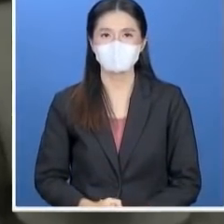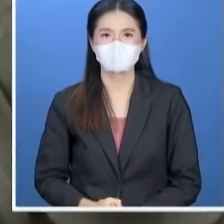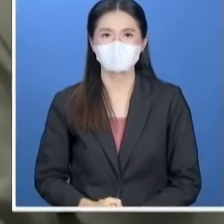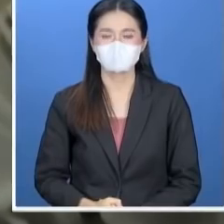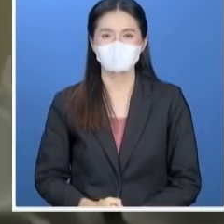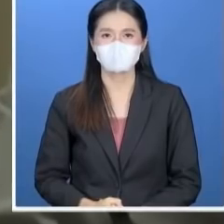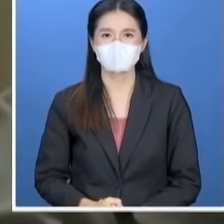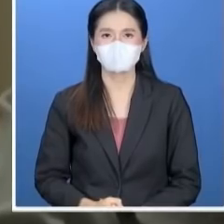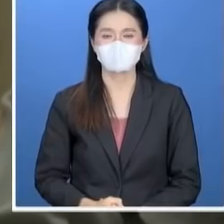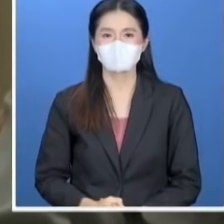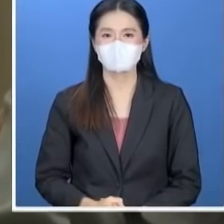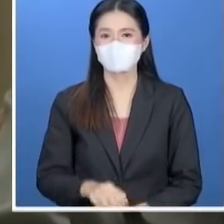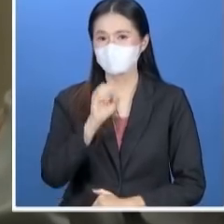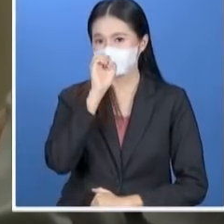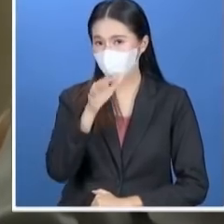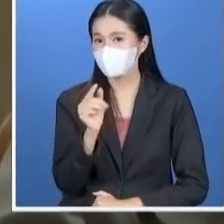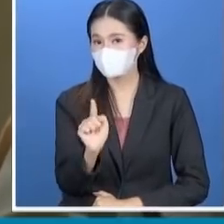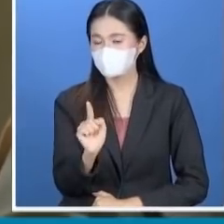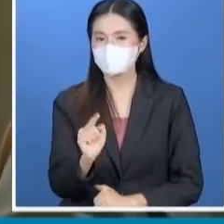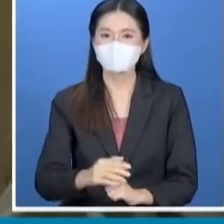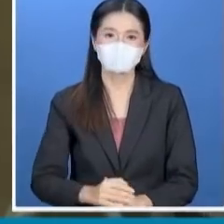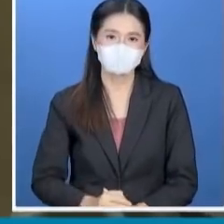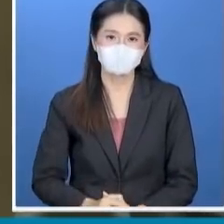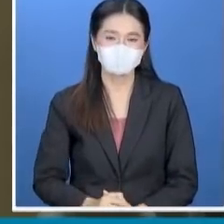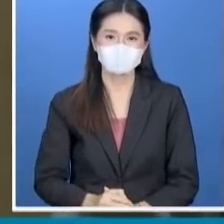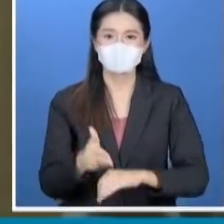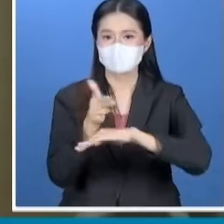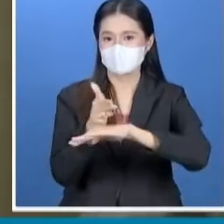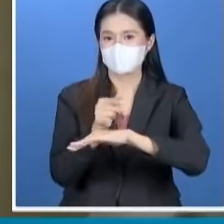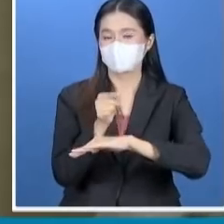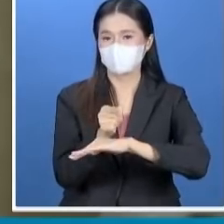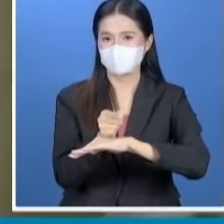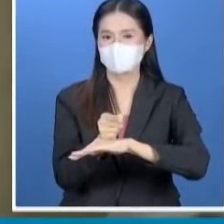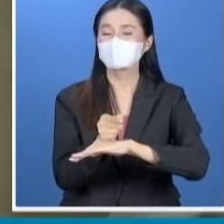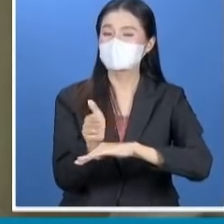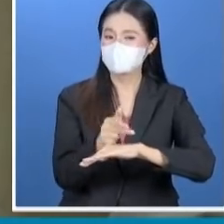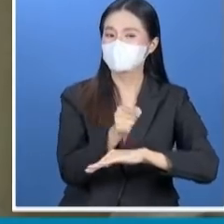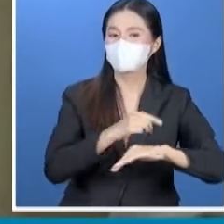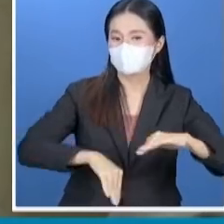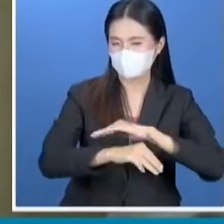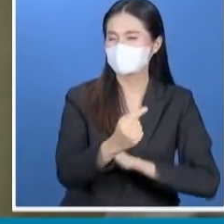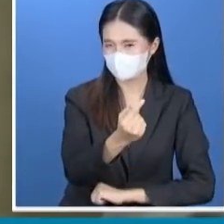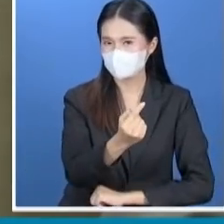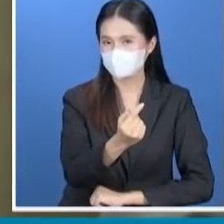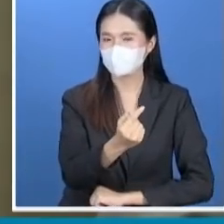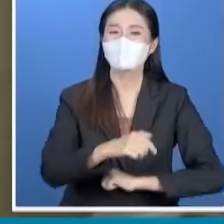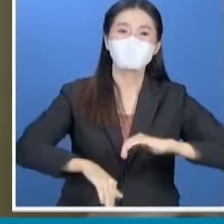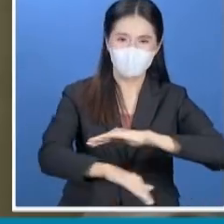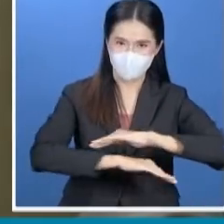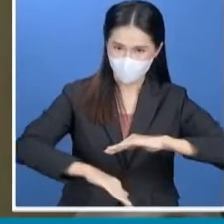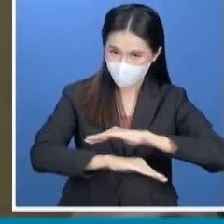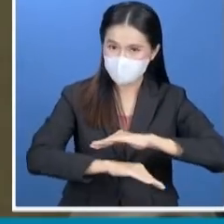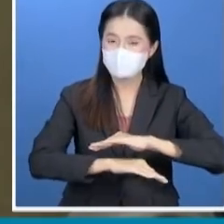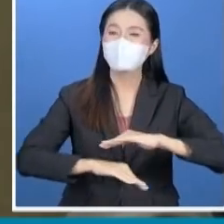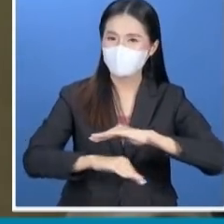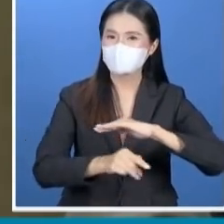ซึ่งต้องขอเรียนก่อนอื่นว่าในคลิปวิดีโอนั้นเป็นส่วนหนึ่งเป็นข้อมูลส่วนหนึ่งเป็